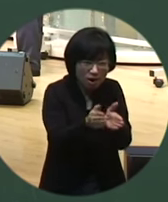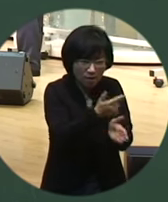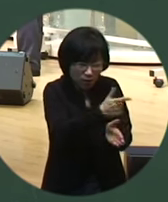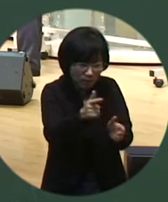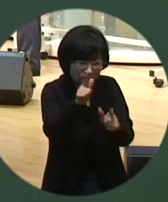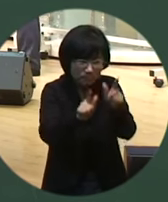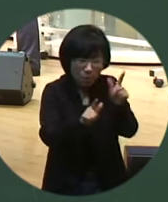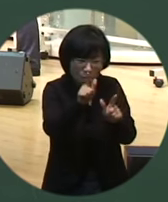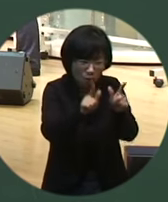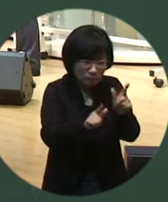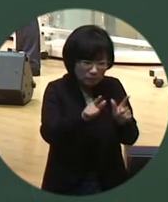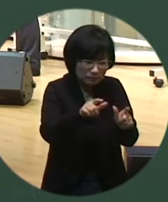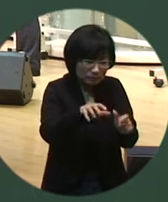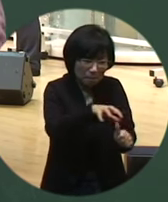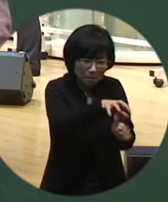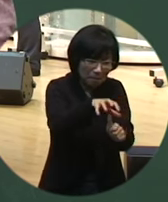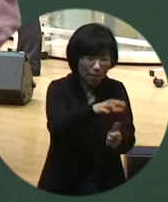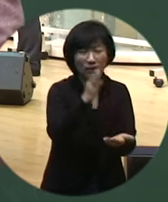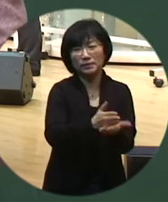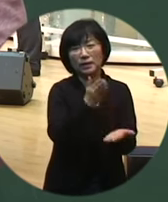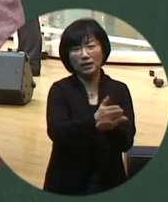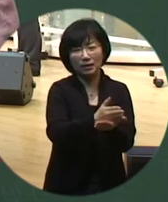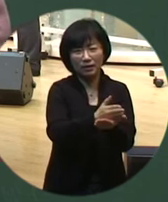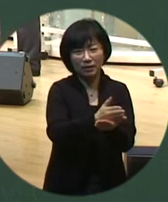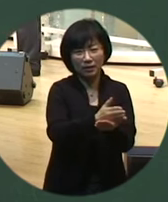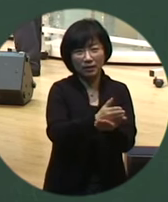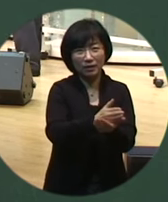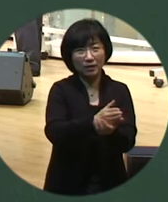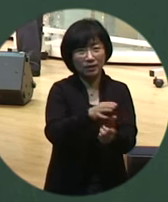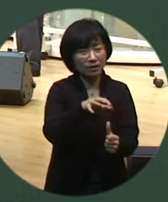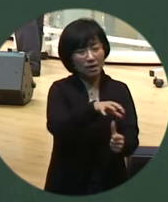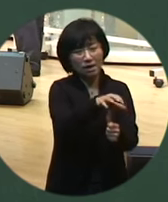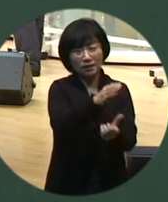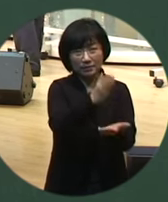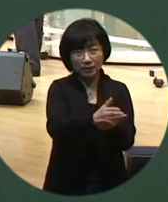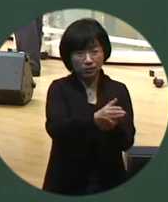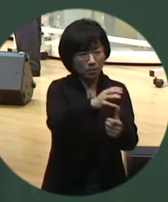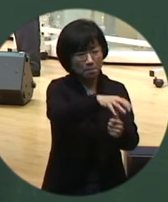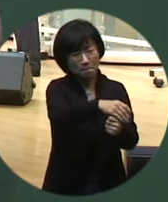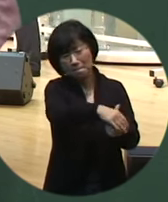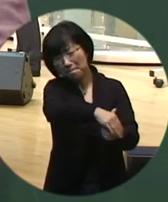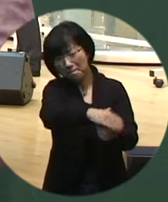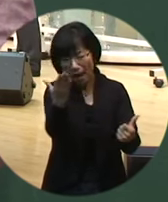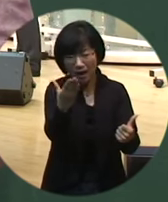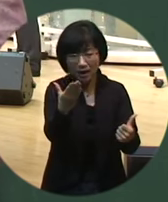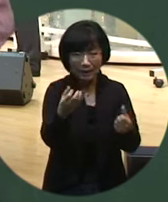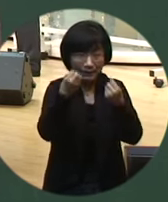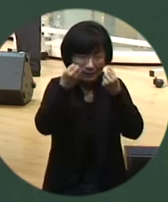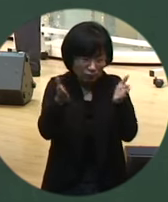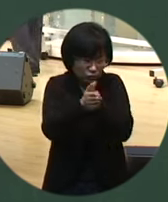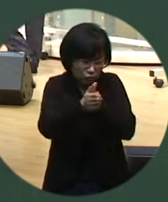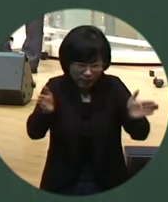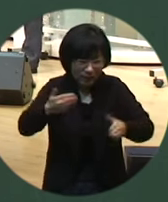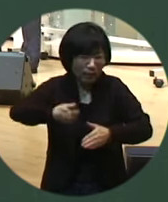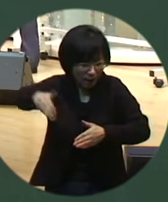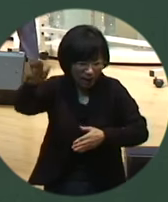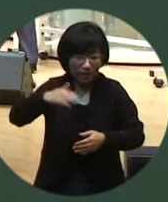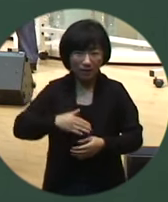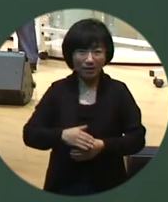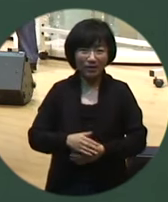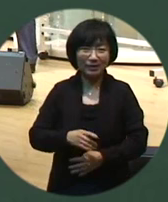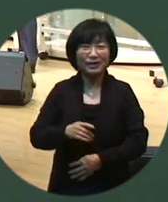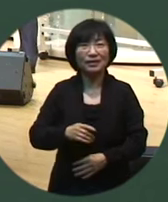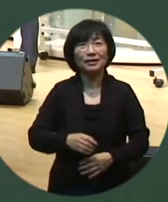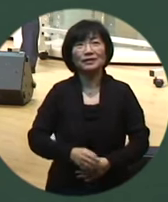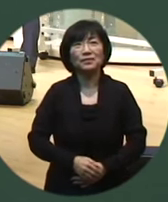속에서는 아무것도 할 수가 없어요. God is saying you can't do anything within this flow. 그래서 떠나라. That's why leave. 그러니까